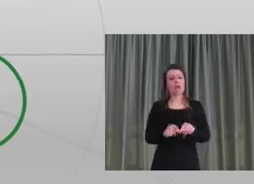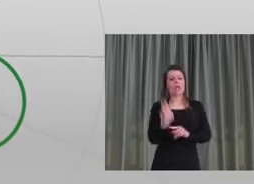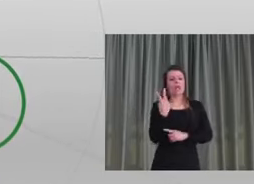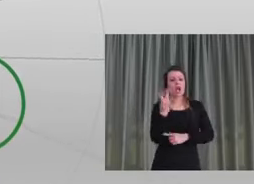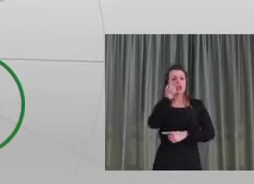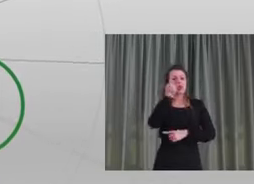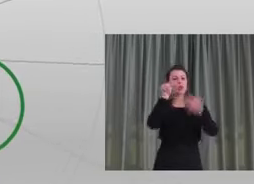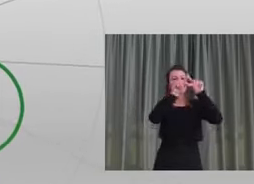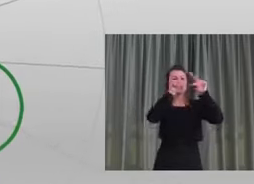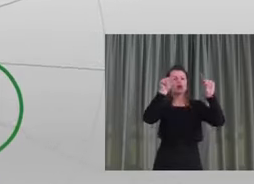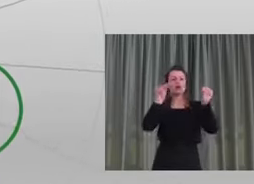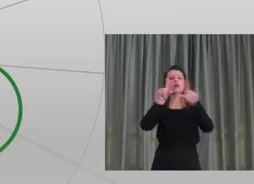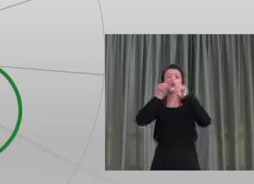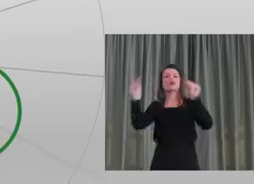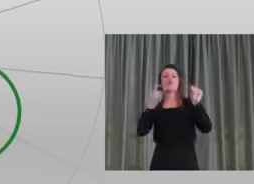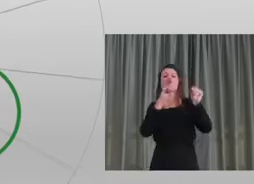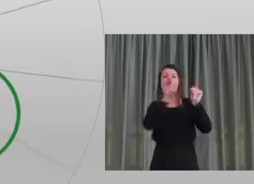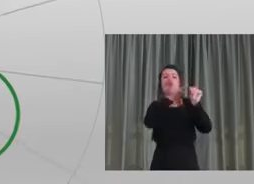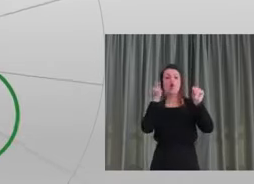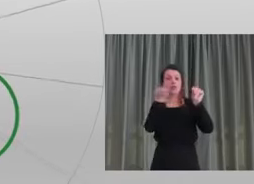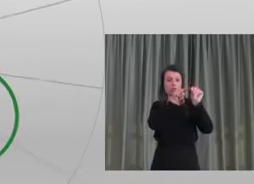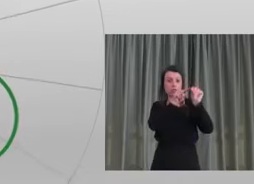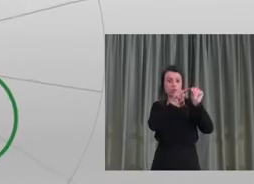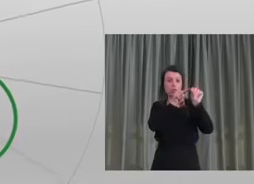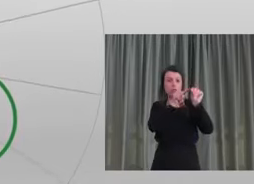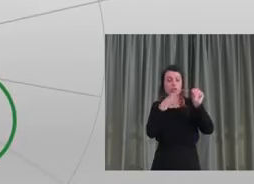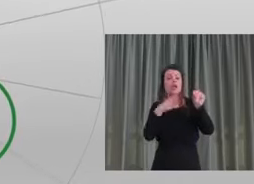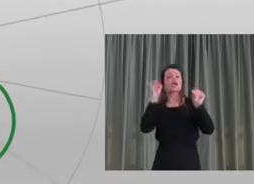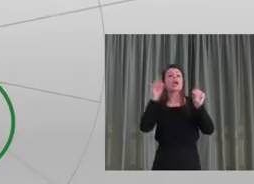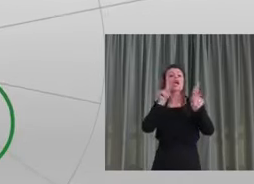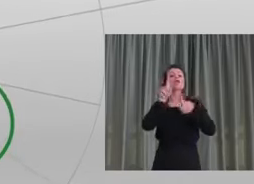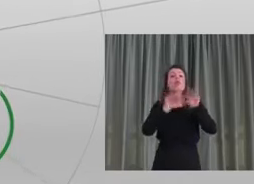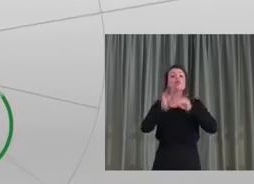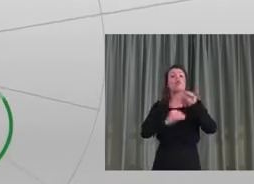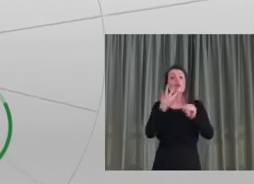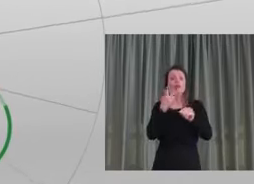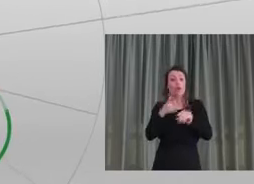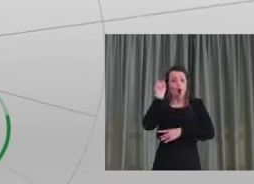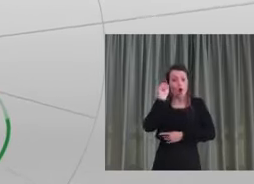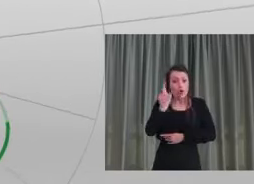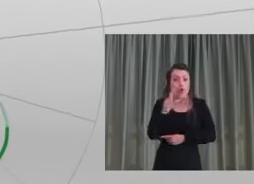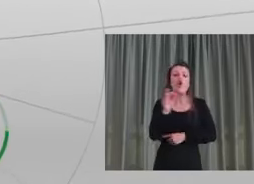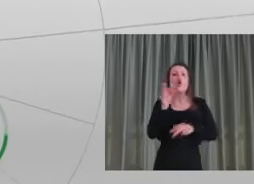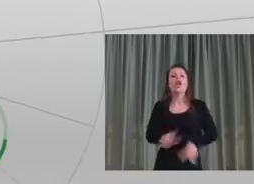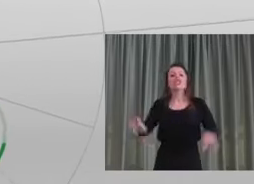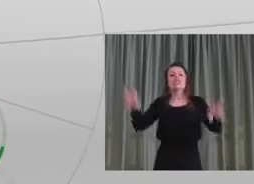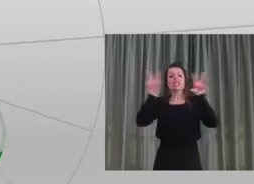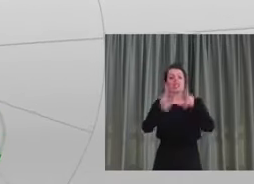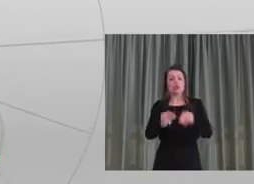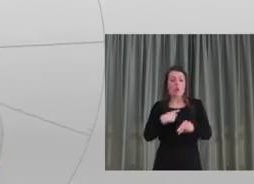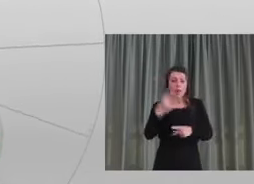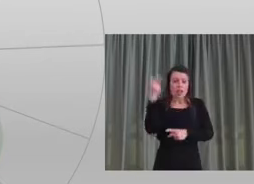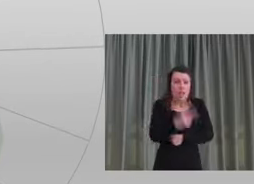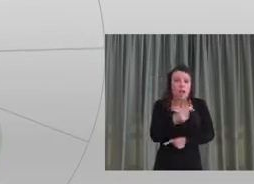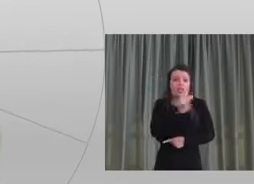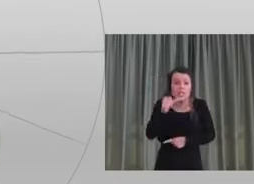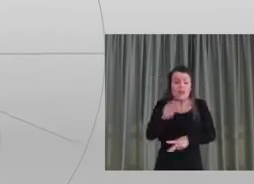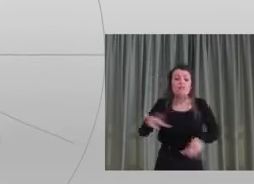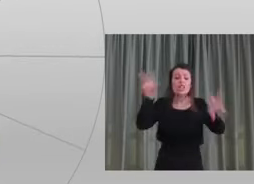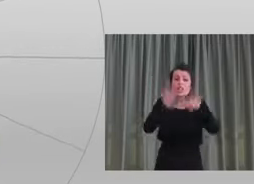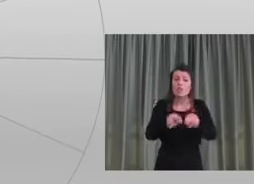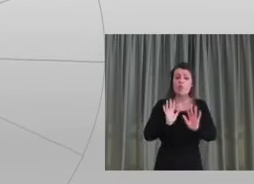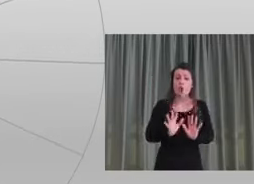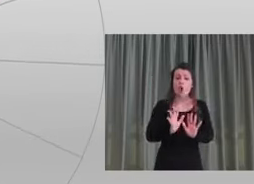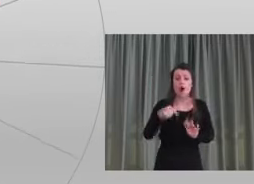compilare il questionario per ri compilarlo perché vari compilato noi abbiamo adesso 750.000 persone che hanno scaricato l'app